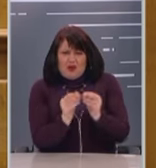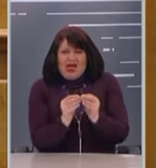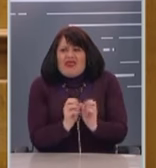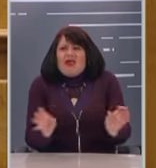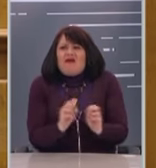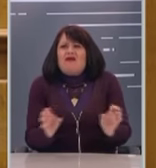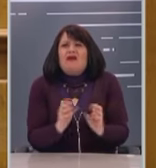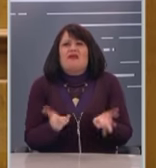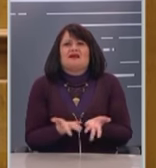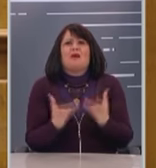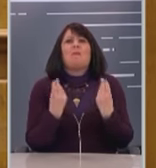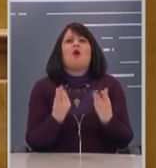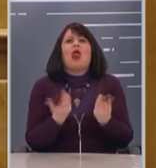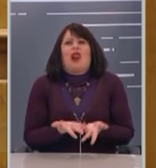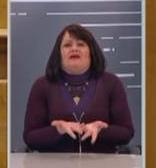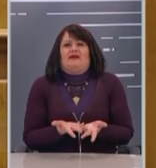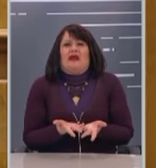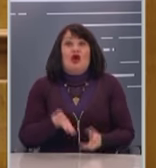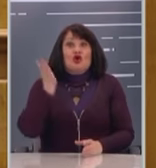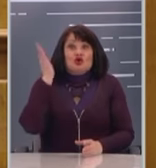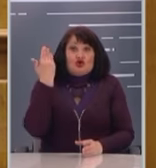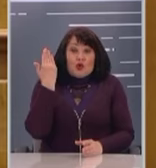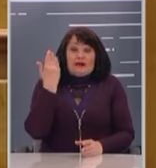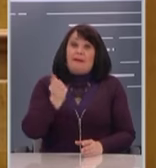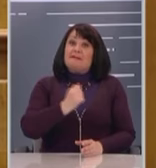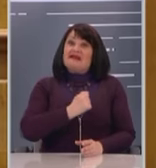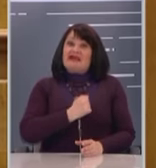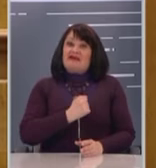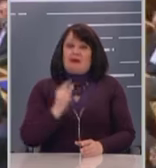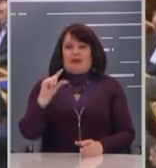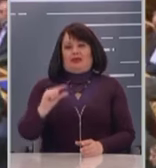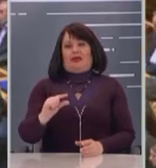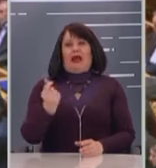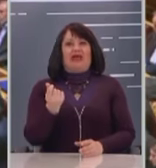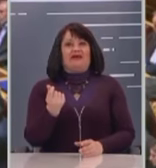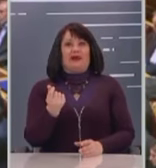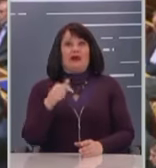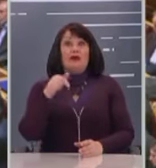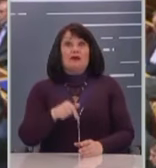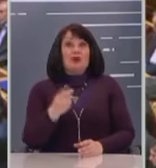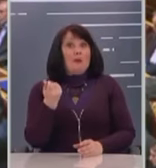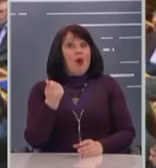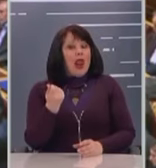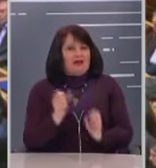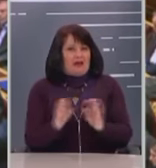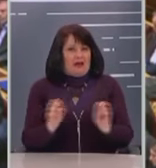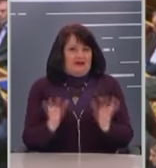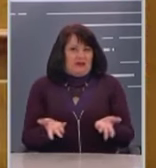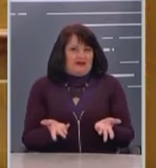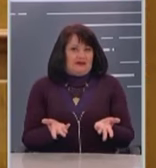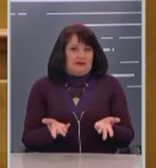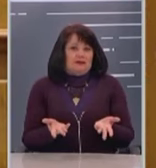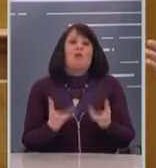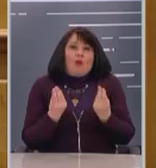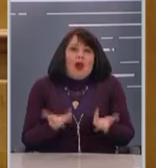Μπορεί εκείνη την εποχή που ήμασταν συνηθισμένοι να τα θεωρούσαμε μικρά, αλλά είναι μεγάλα ποσά.